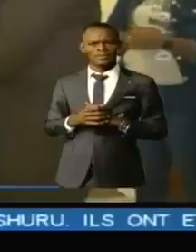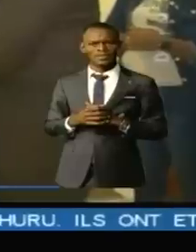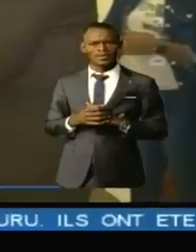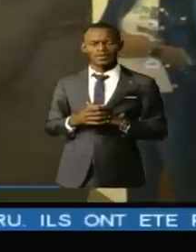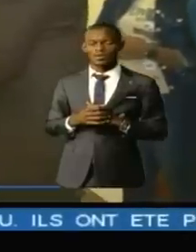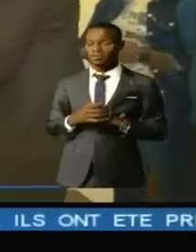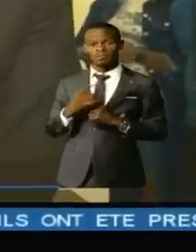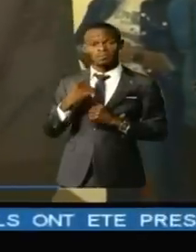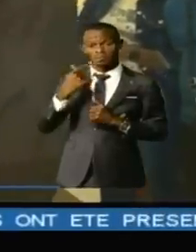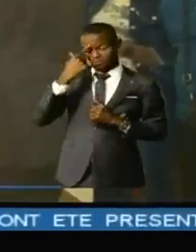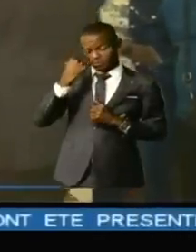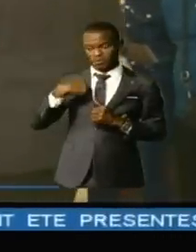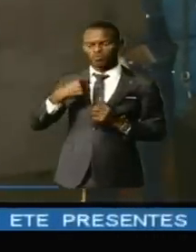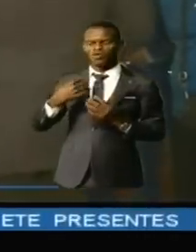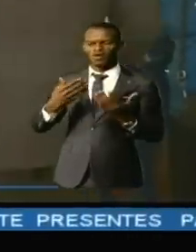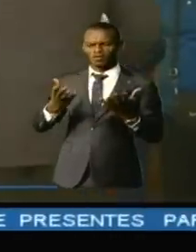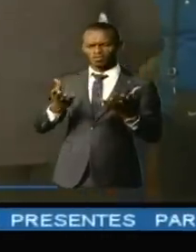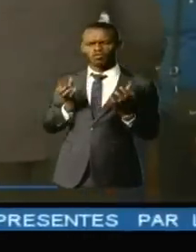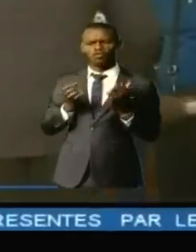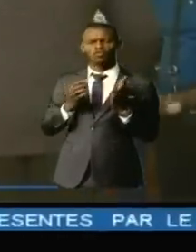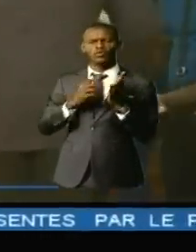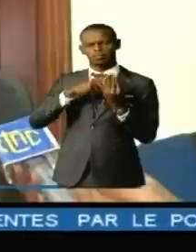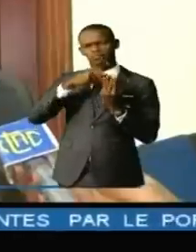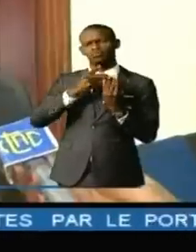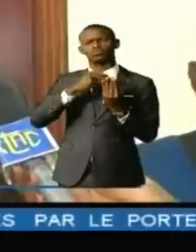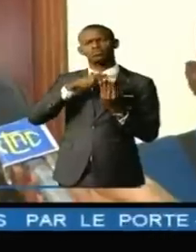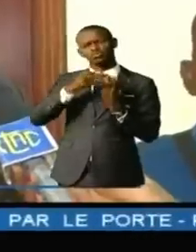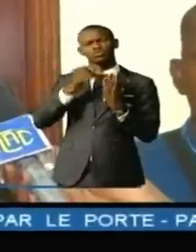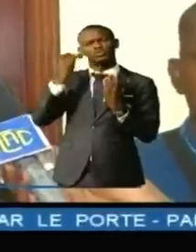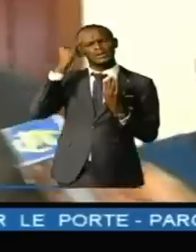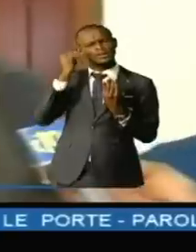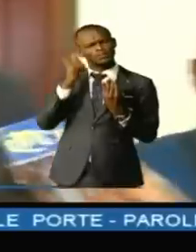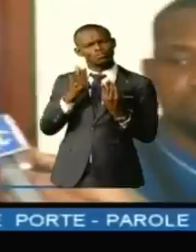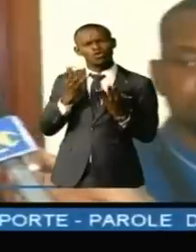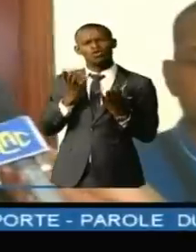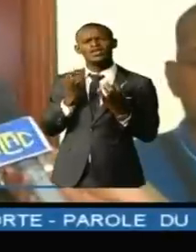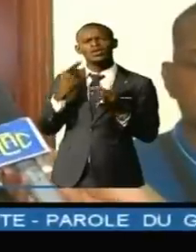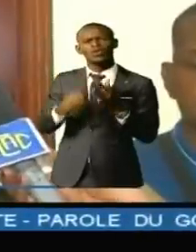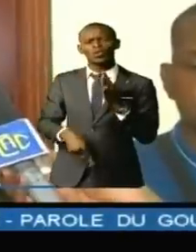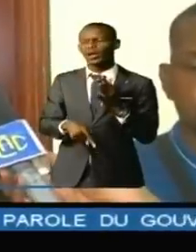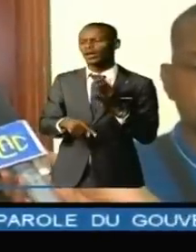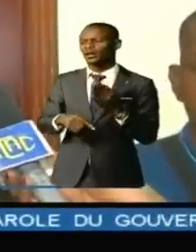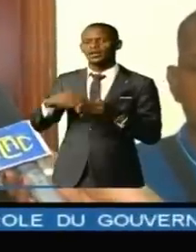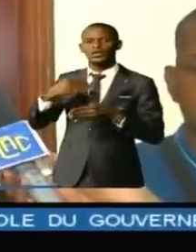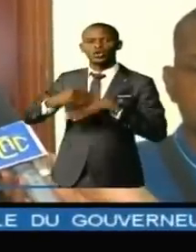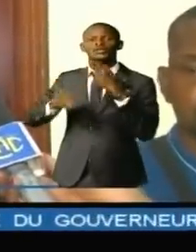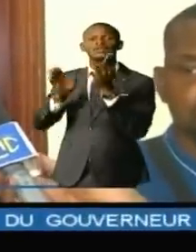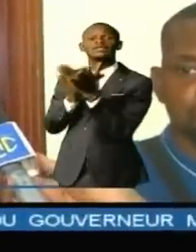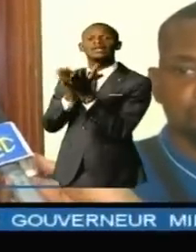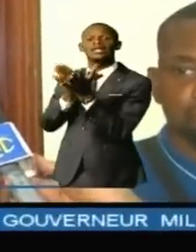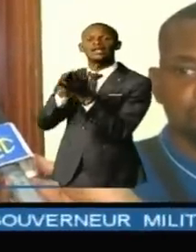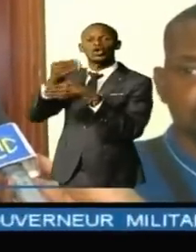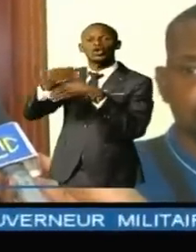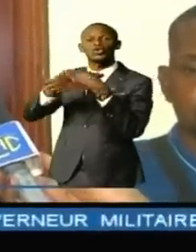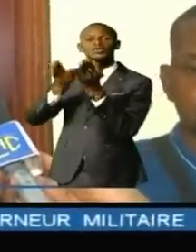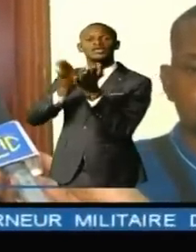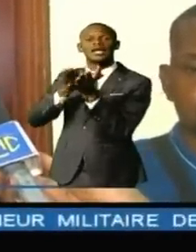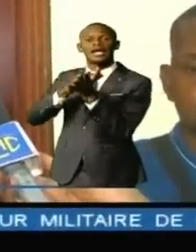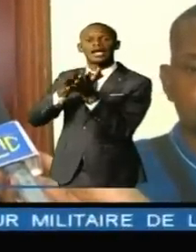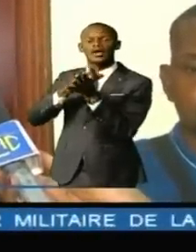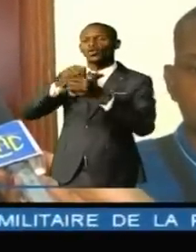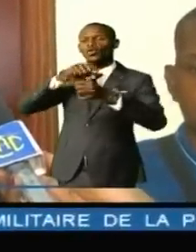grand projet de la création de l'Académie de boxe pour former des futurs